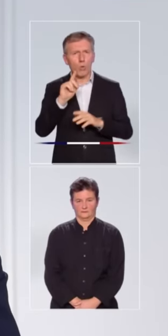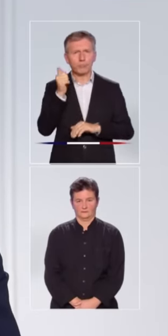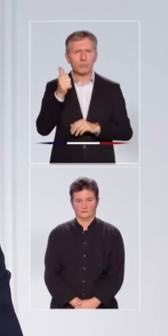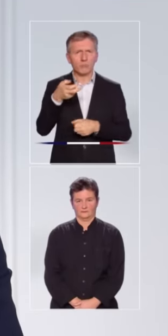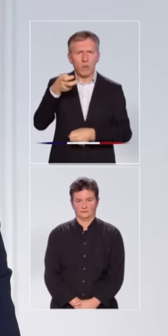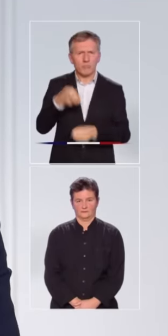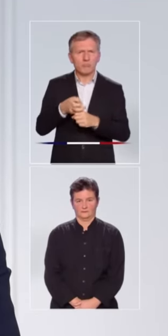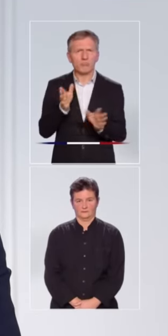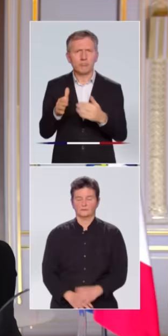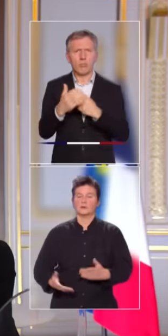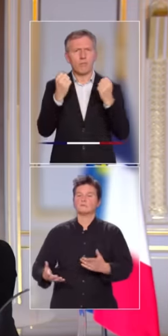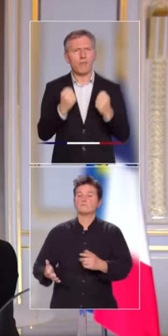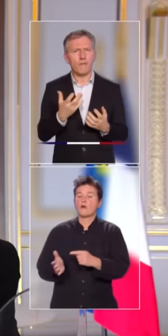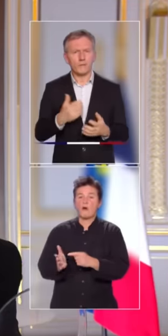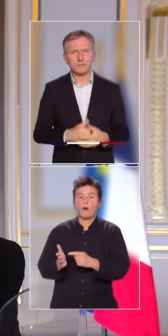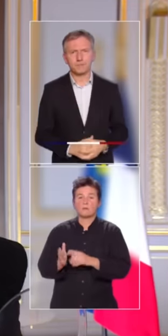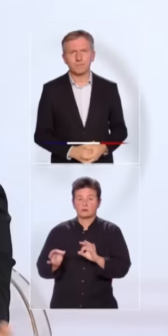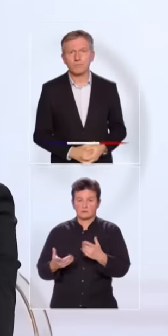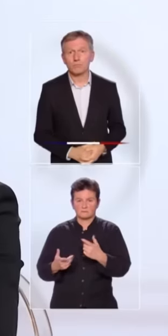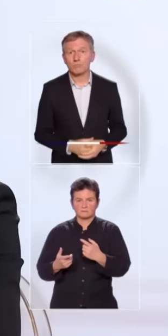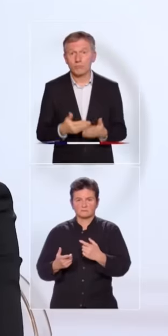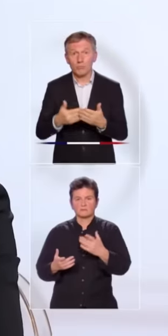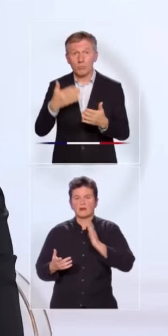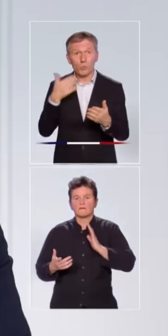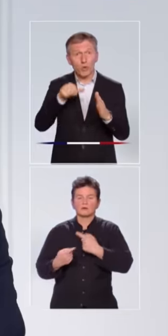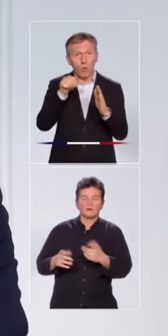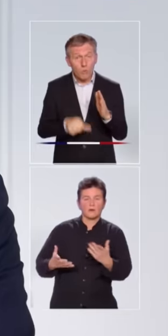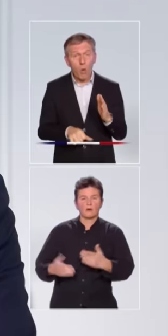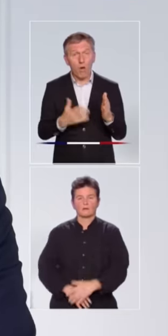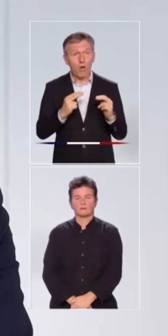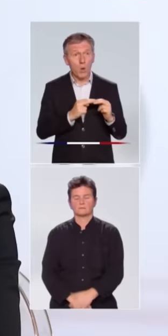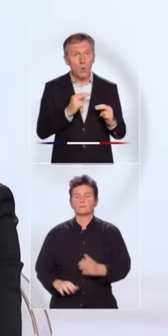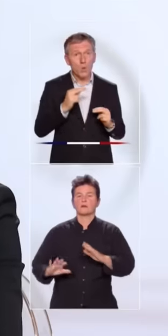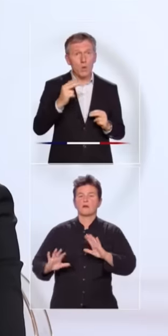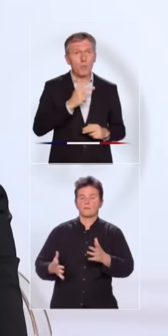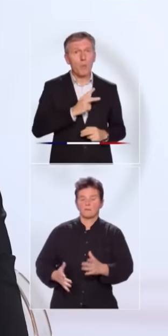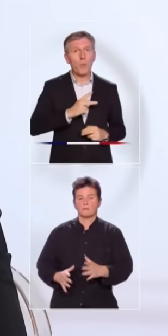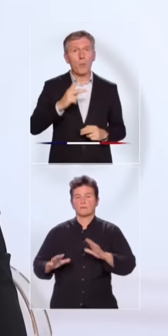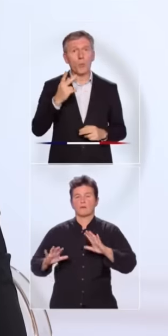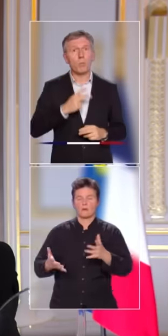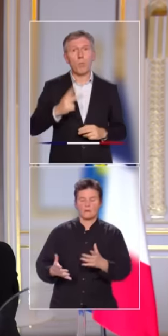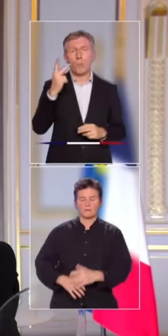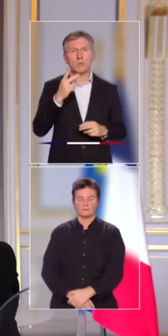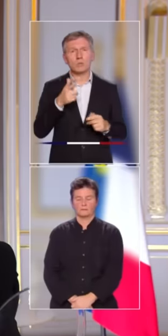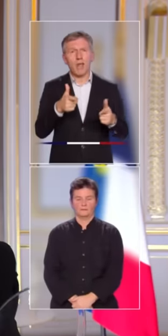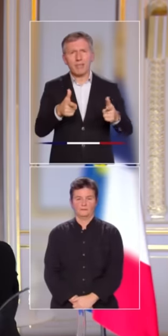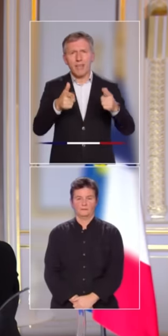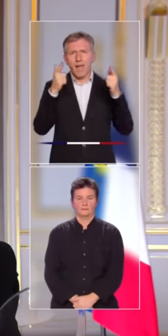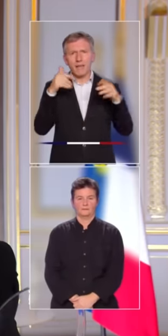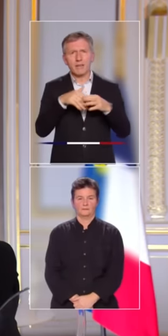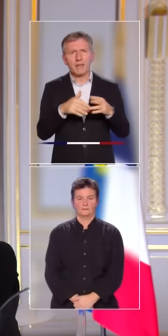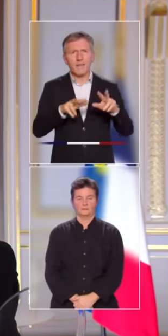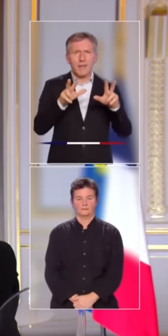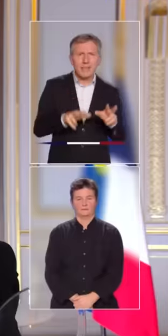durci. À quel moment? Parce que quelle différence? Tous ces derniers mois, et je dirais en gradation, en multipliant les attaques informationnelles et